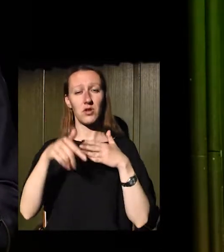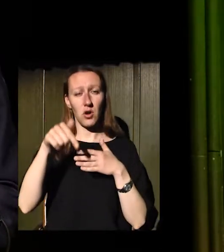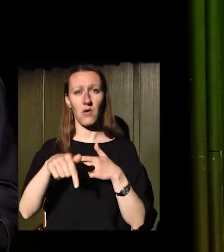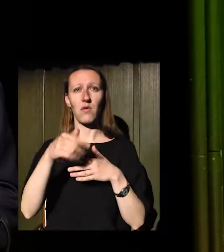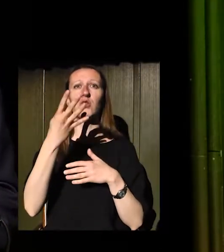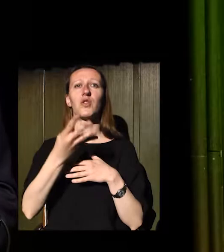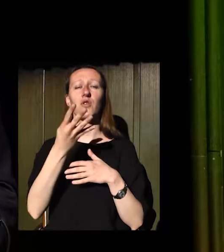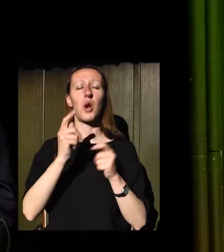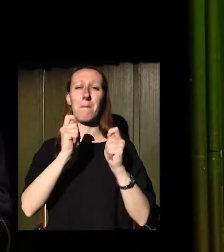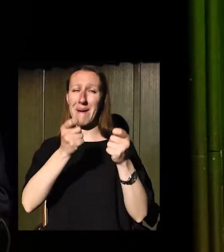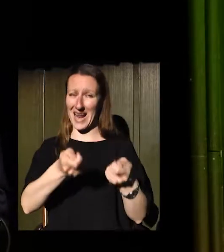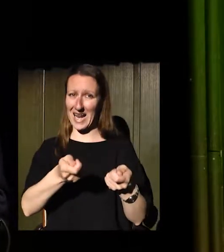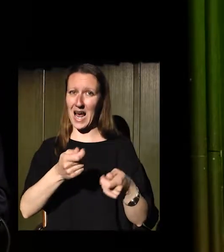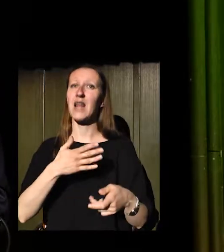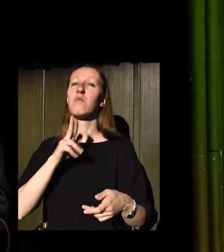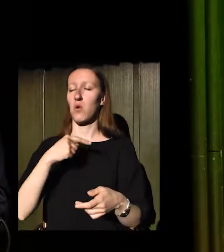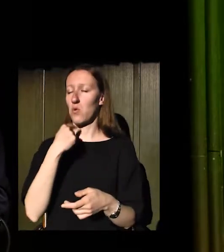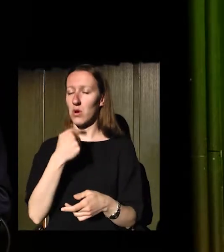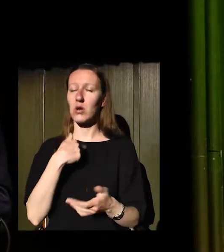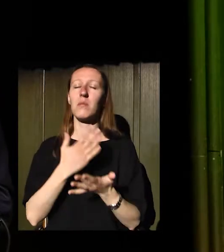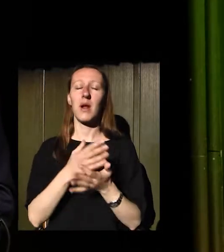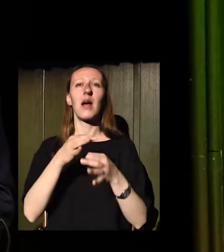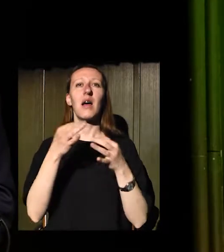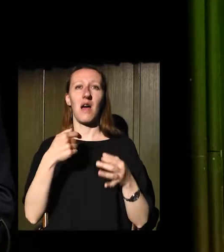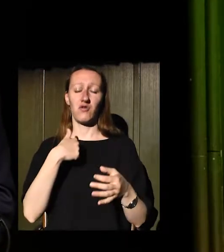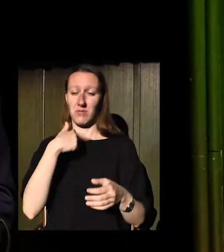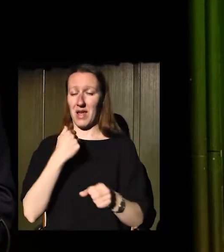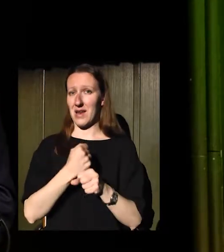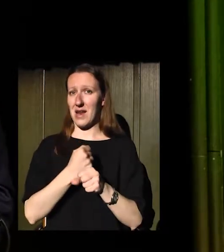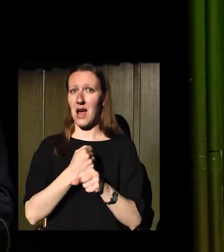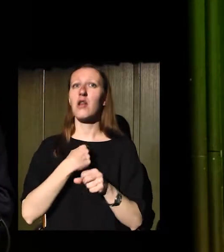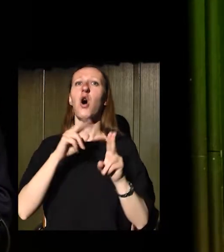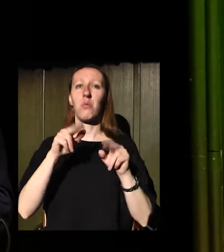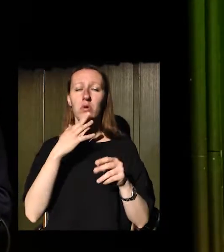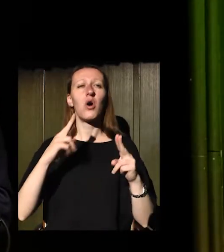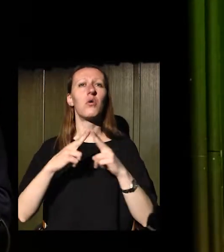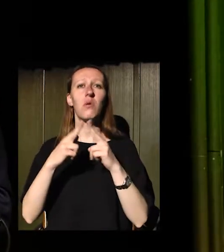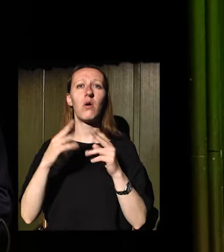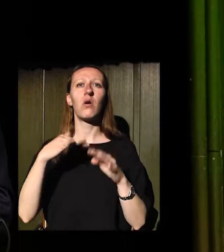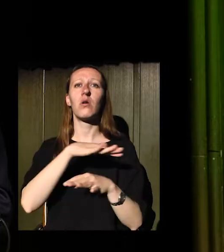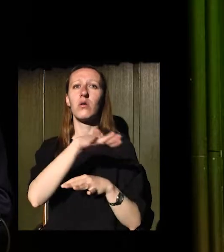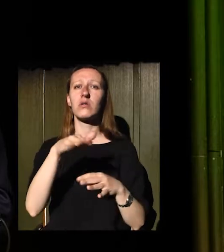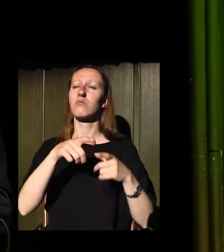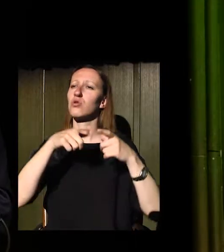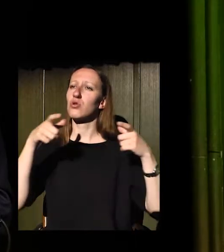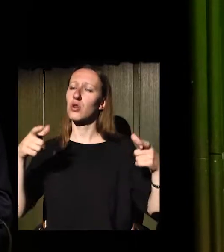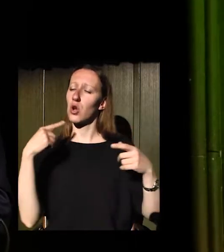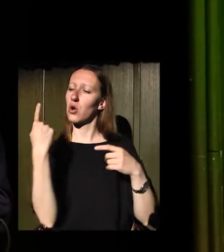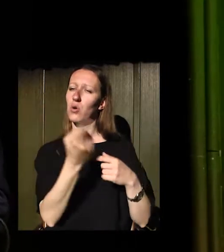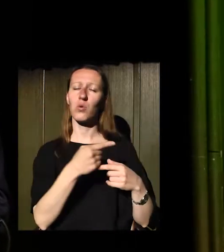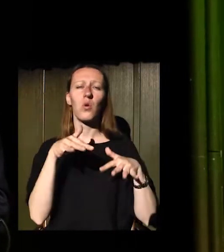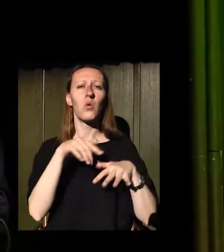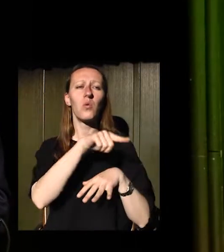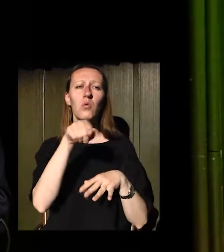Završetkom ovog četverogodišnjeg mandata mogu istaknuti da mi je javna funkcija koju obnašam omogućila da upoznam vrlo široki krug